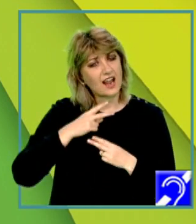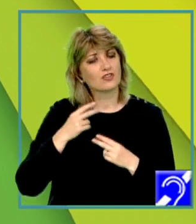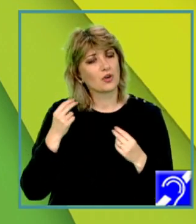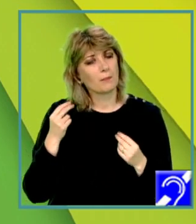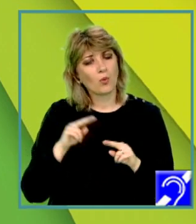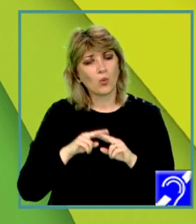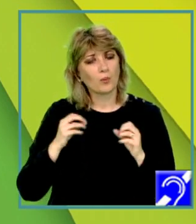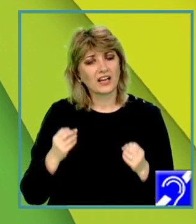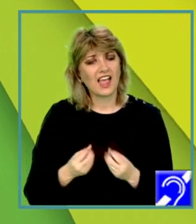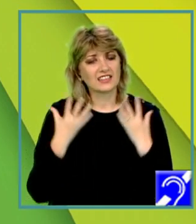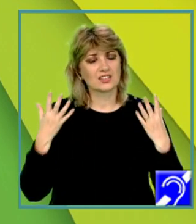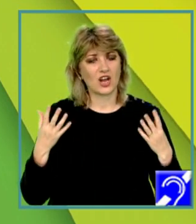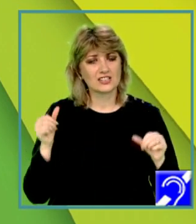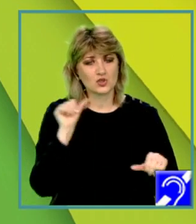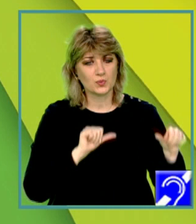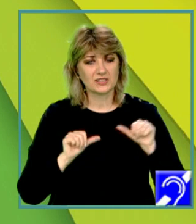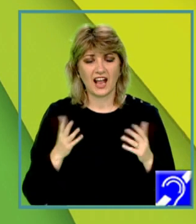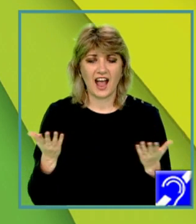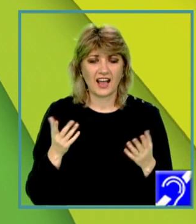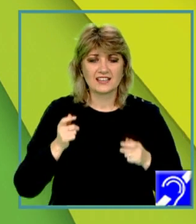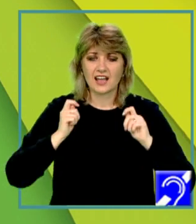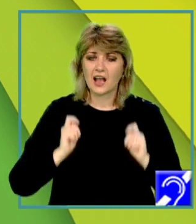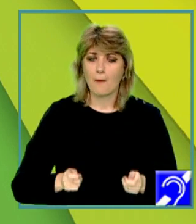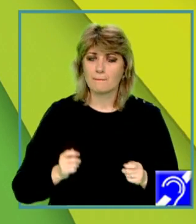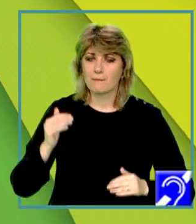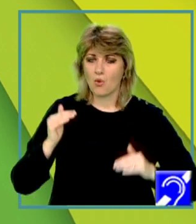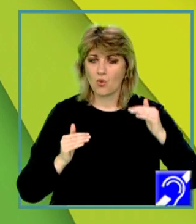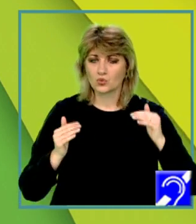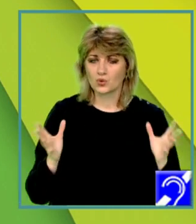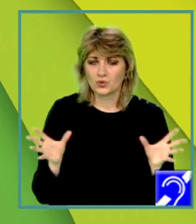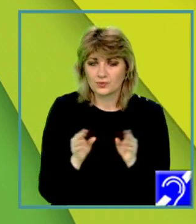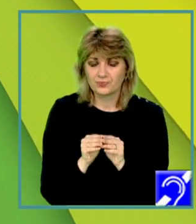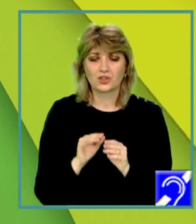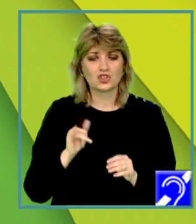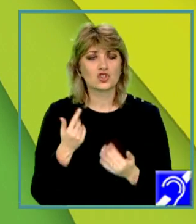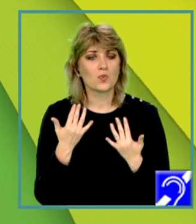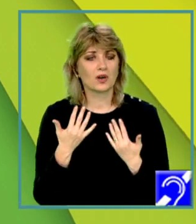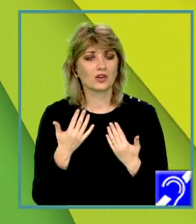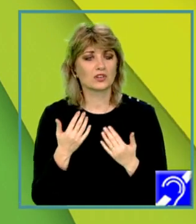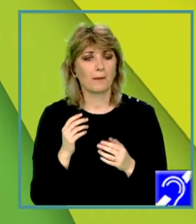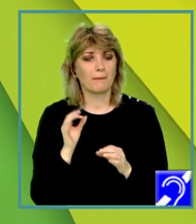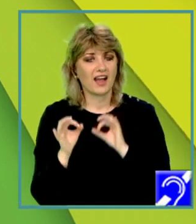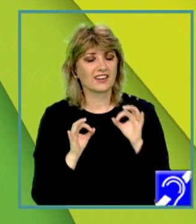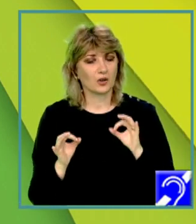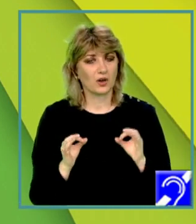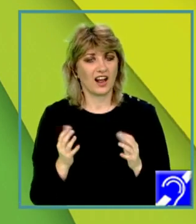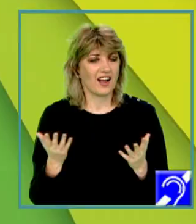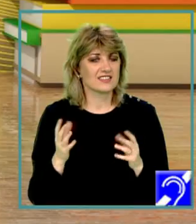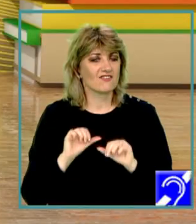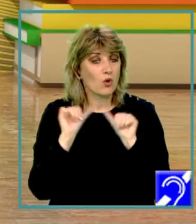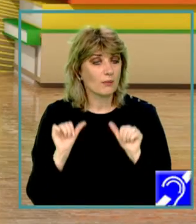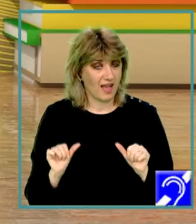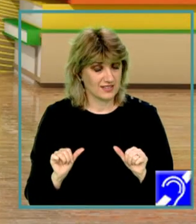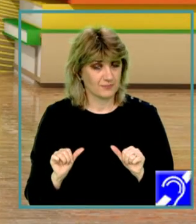reacționează substanțele Care este raportul în care acestea se combină și numărul de particule care se formează